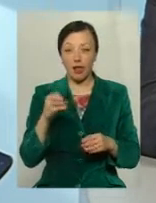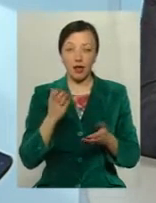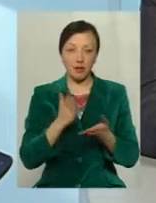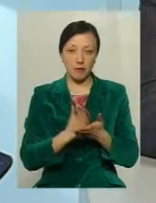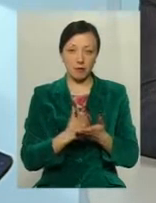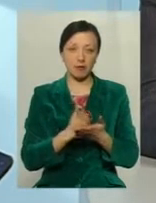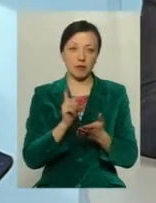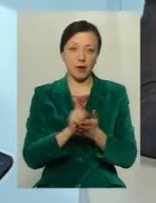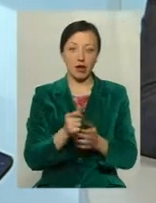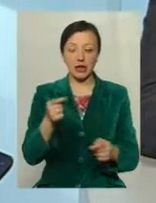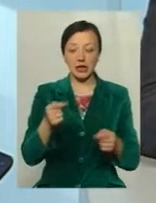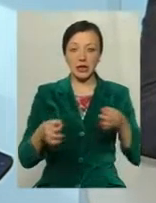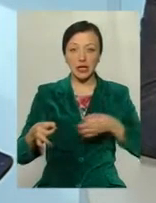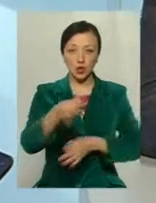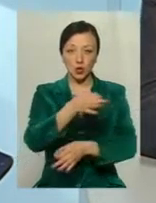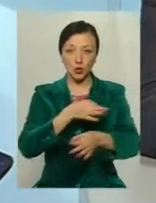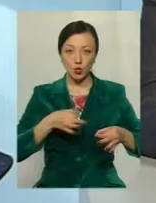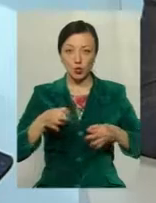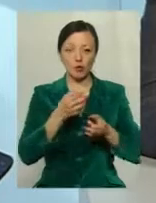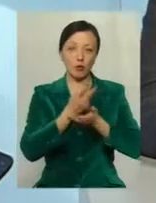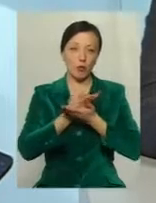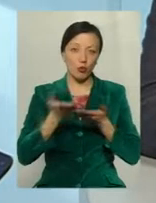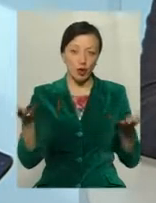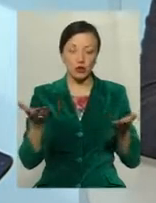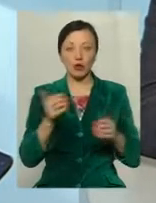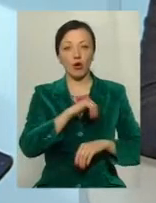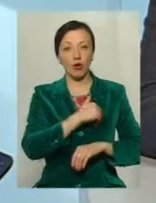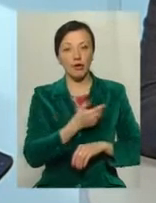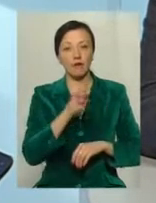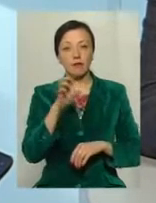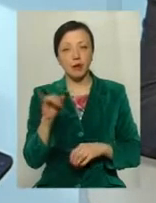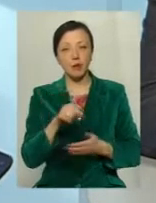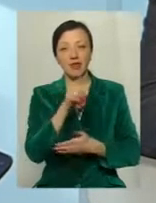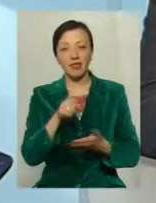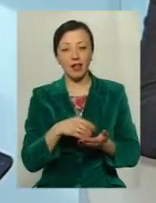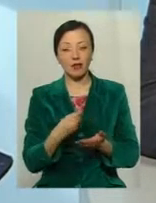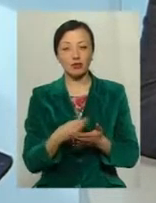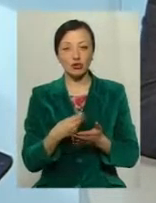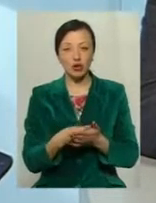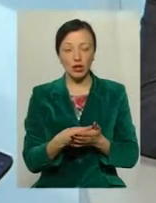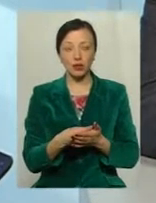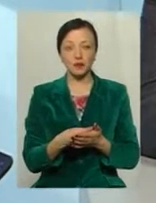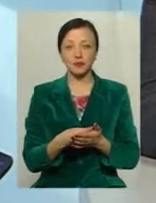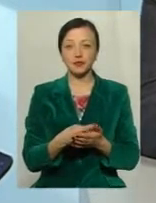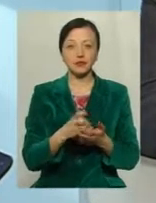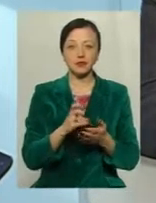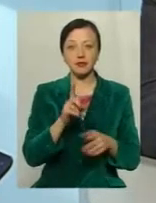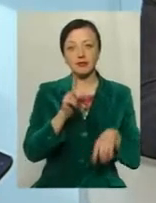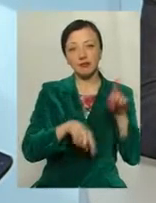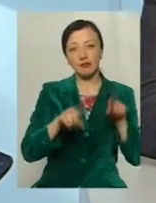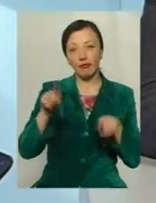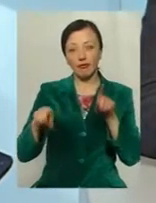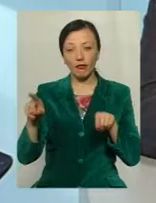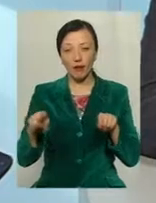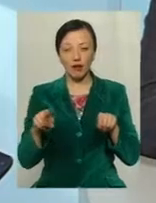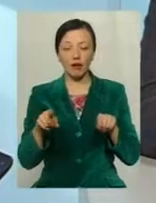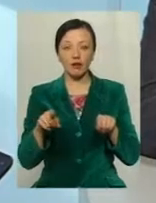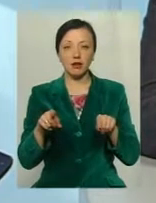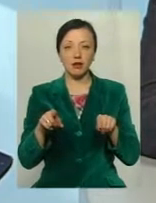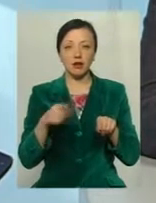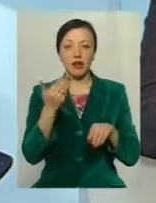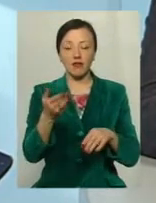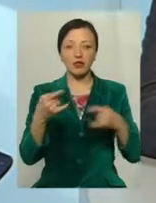достатньо збалансований, в багатьох речах правильно підготовлений. Я, може, критикую по якихось моментах, але є інші точки зору, інших депутатів, не обов'язково, моя